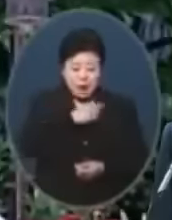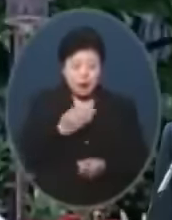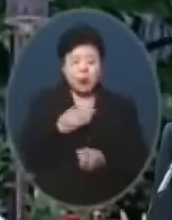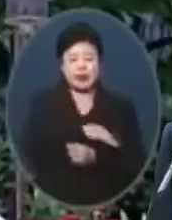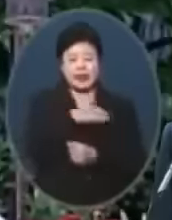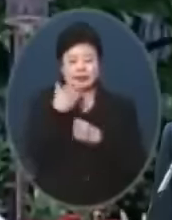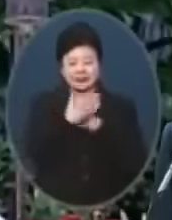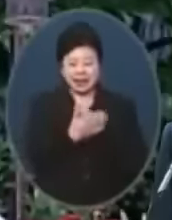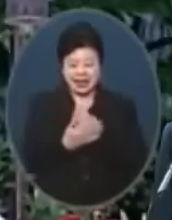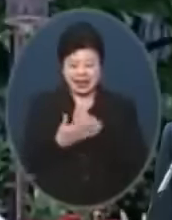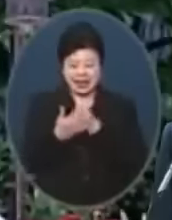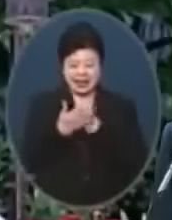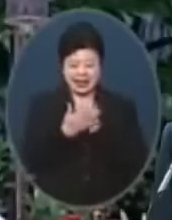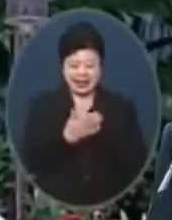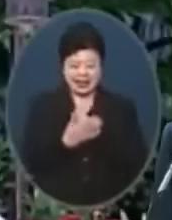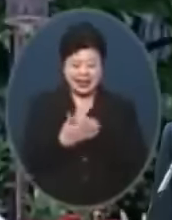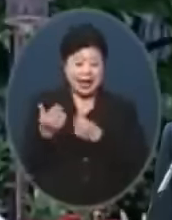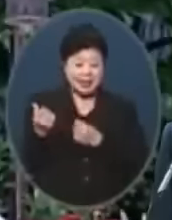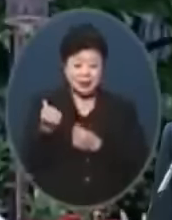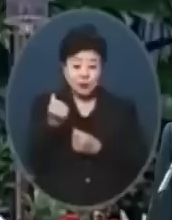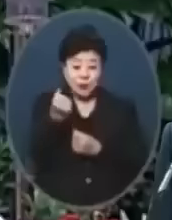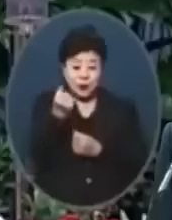은혜를 가지고